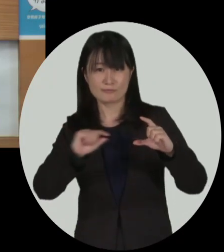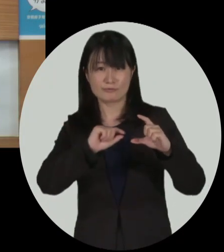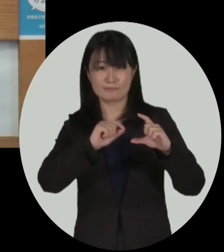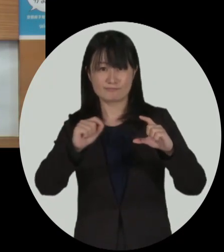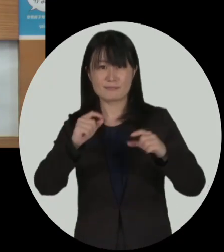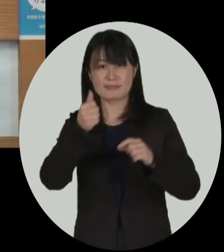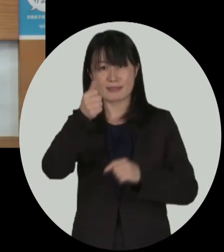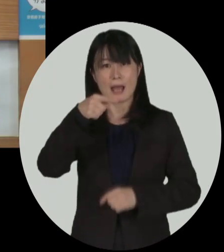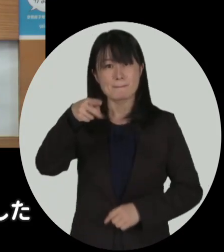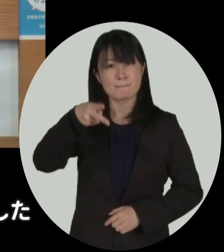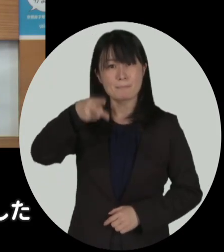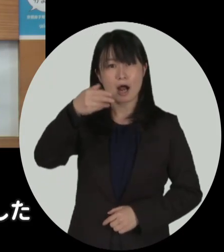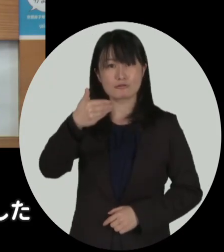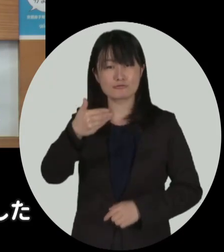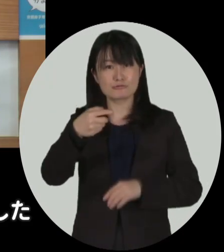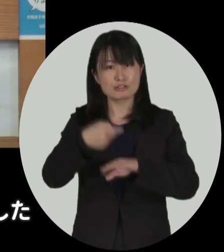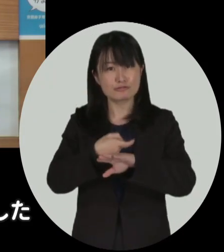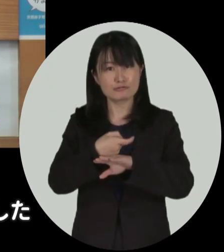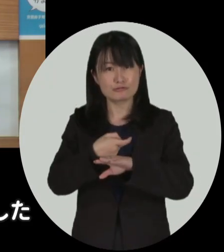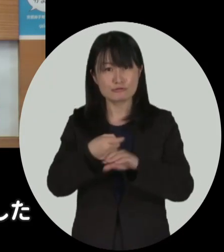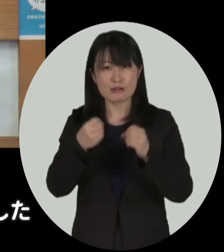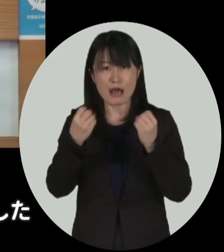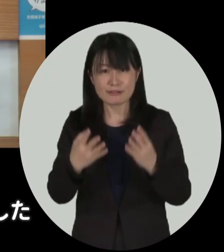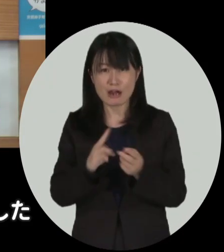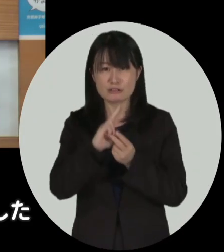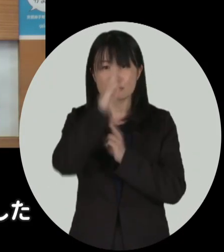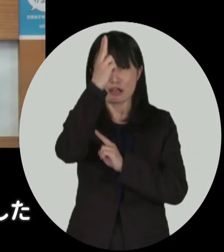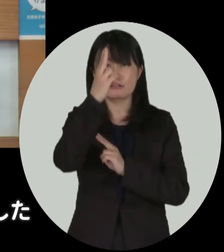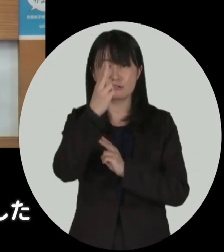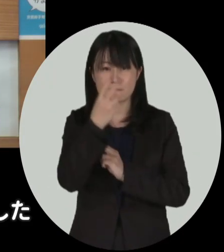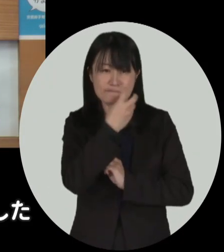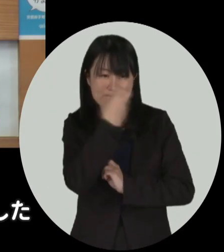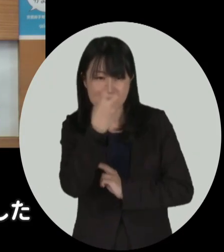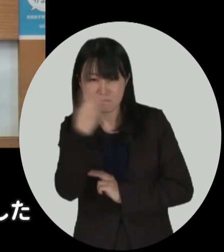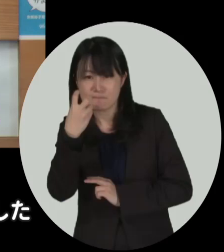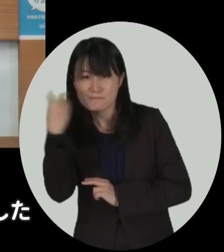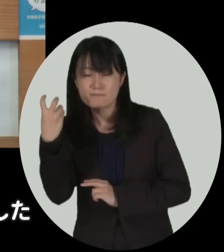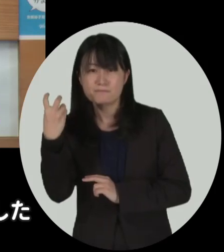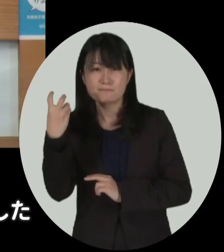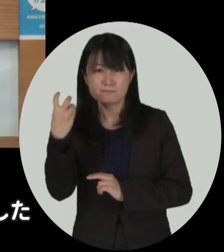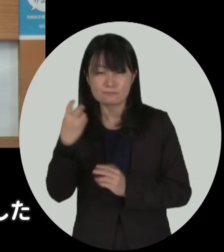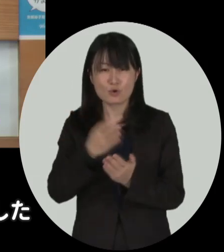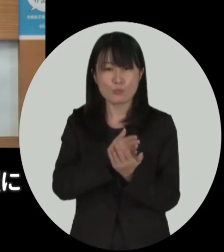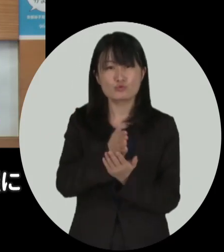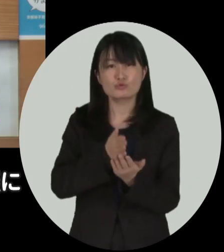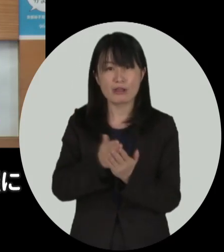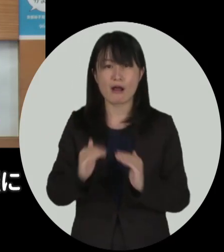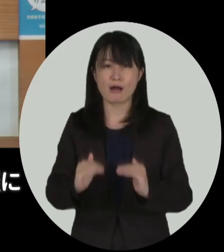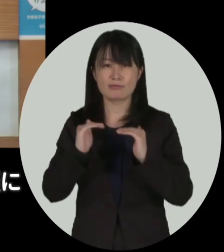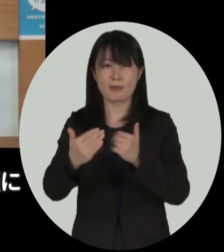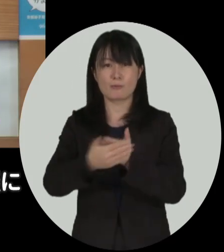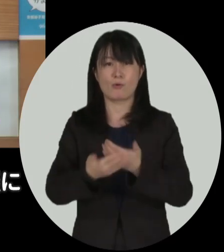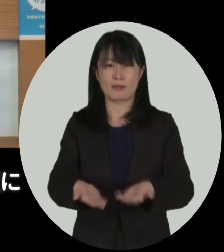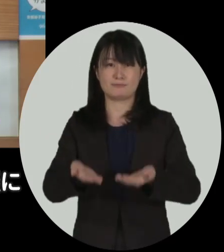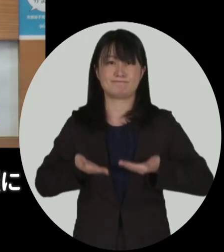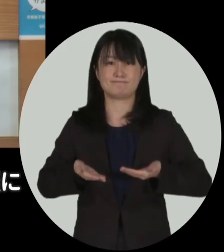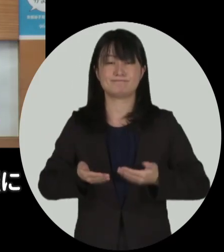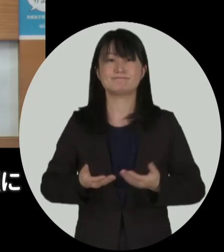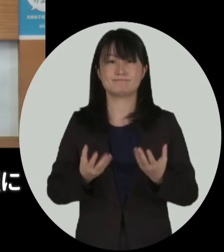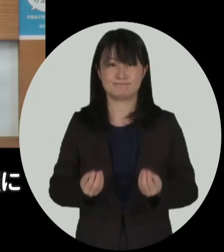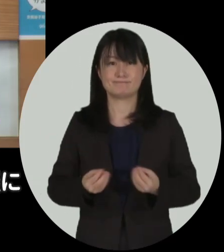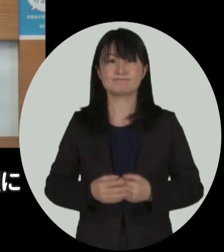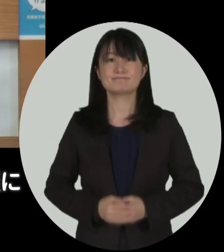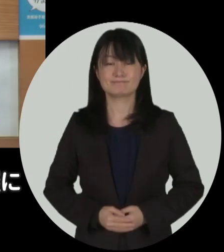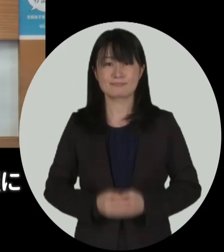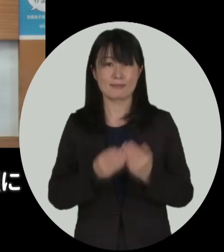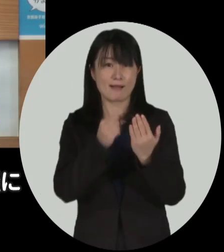する新規電子を次々と発見されるなど同分野の発展に大きく貢献されました。また歌人としても科